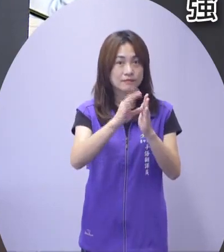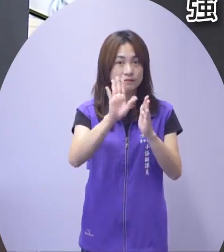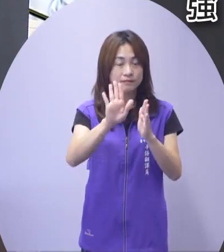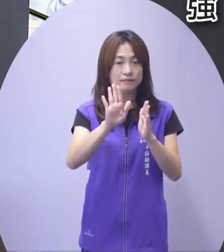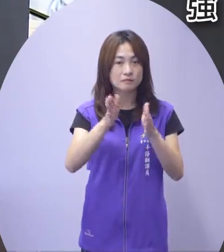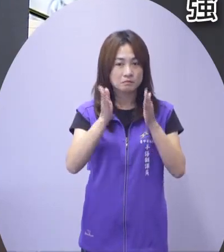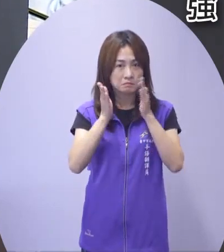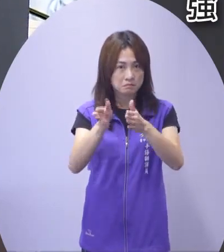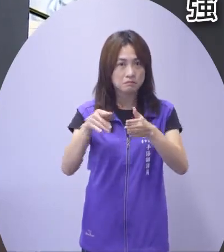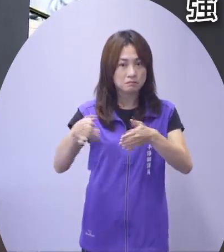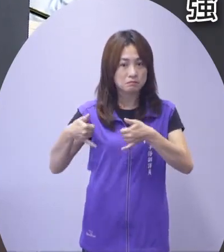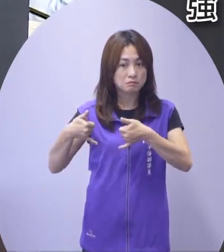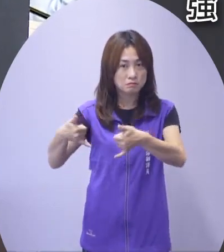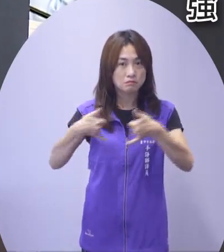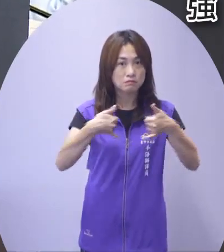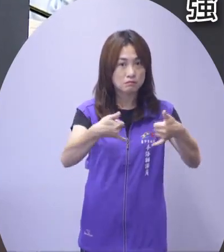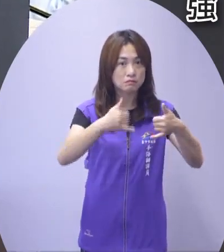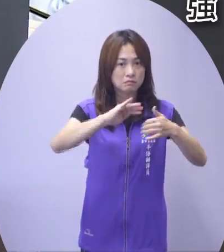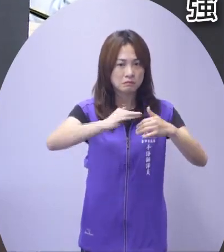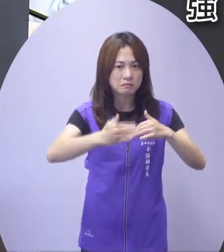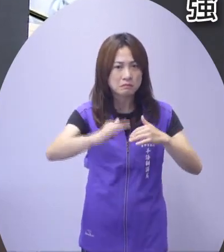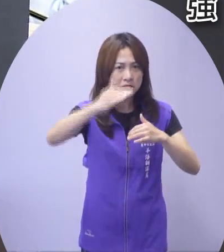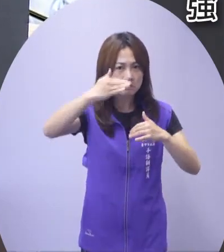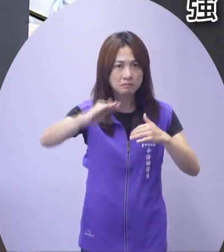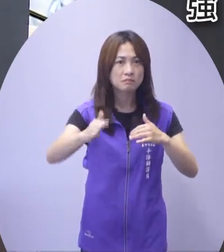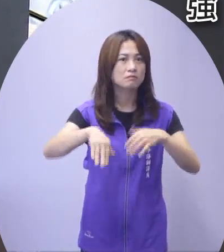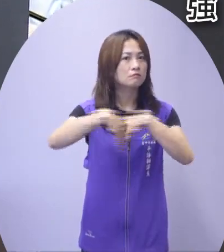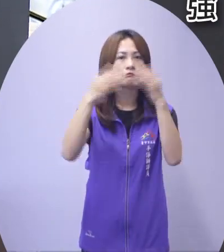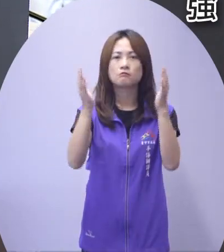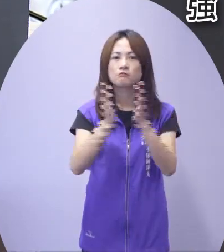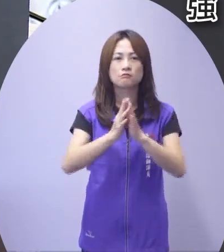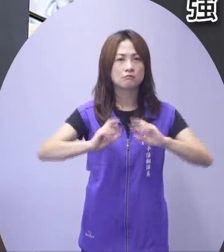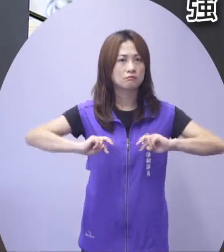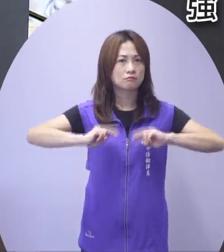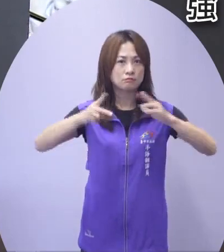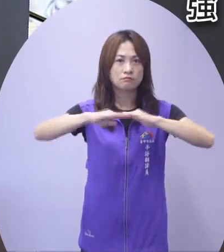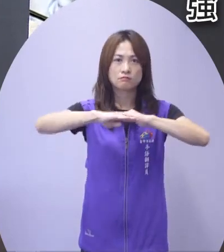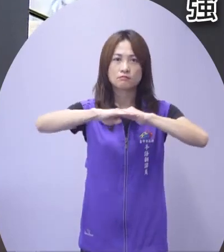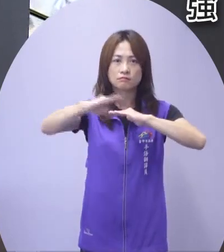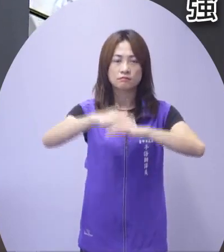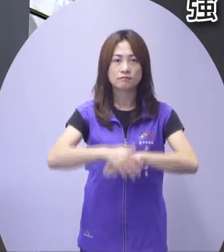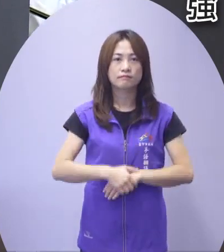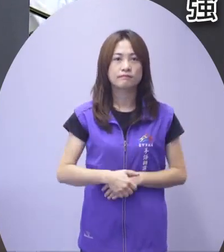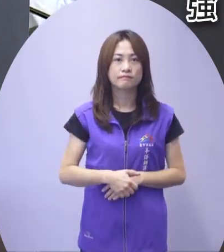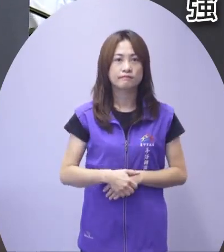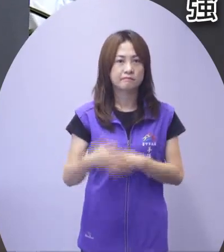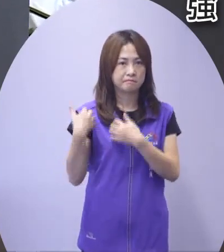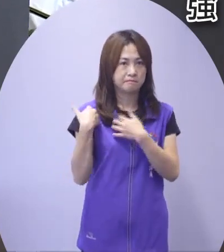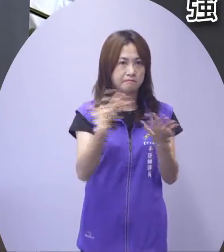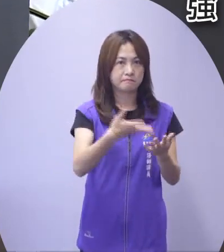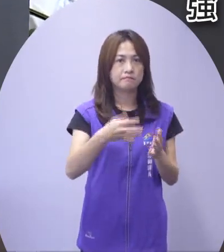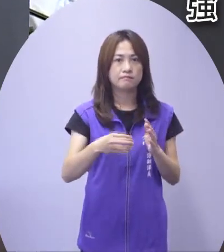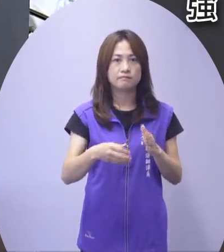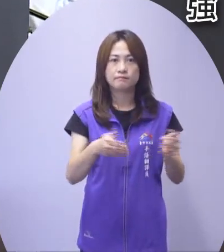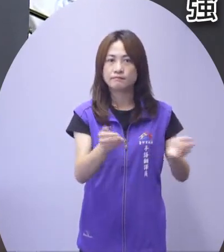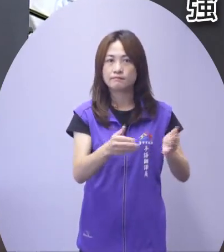所有的新社花海周边的道路呢，监测器呢也特别哦